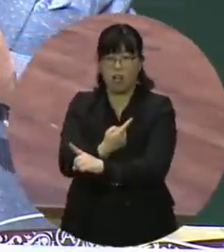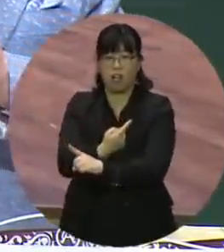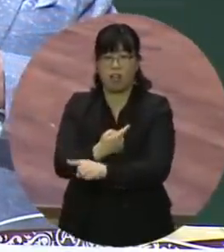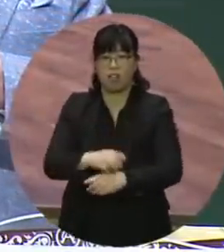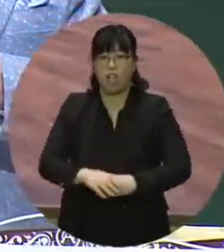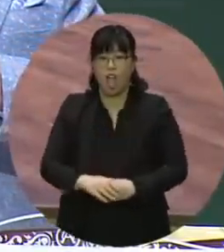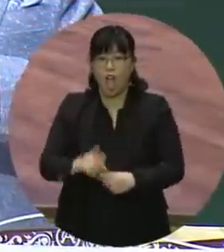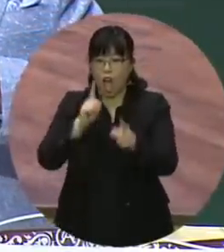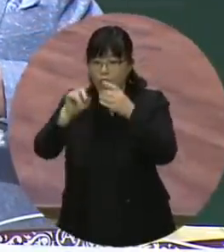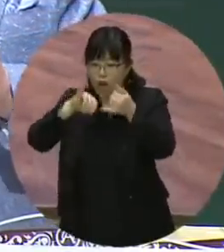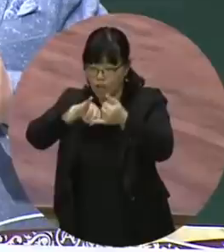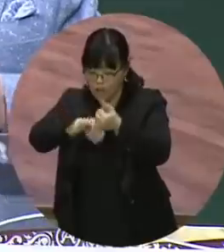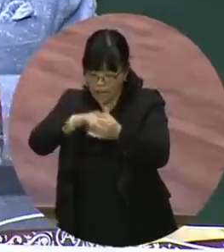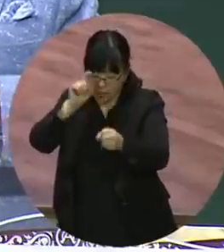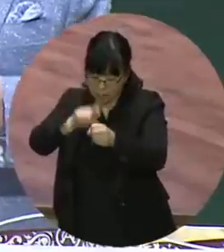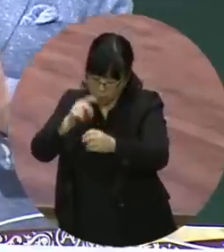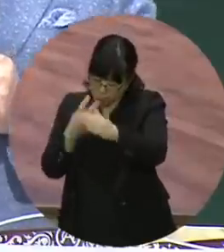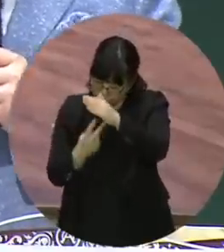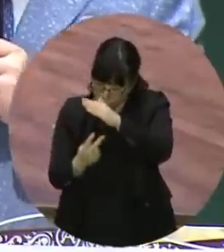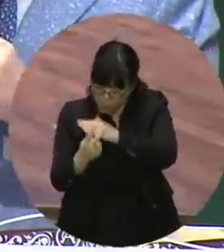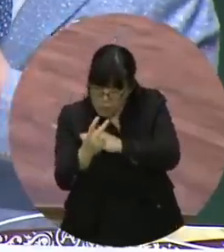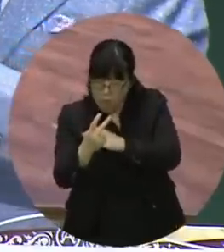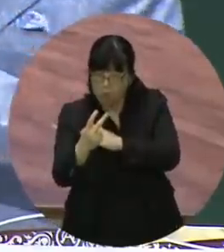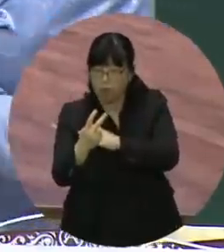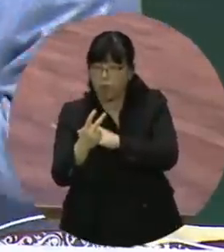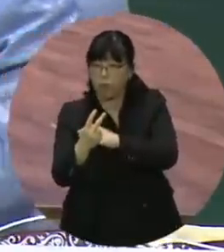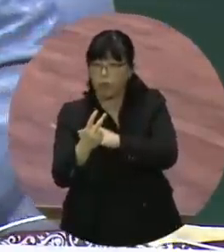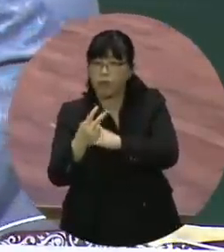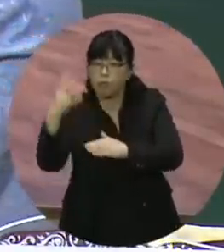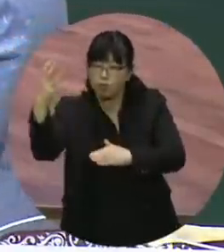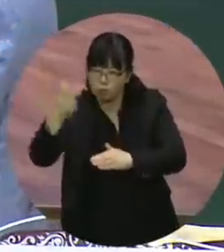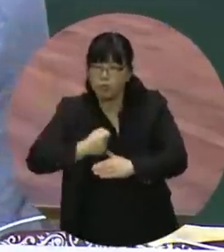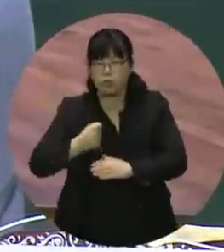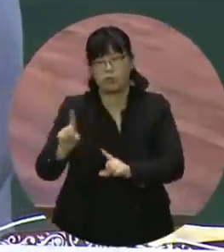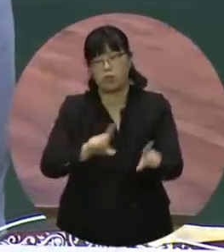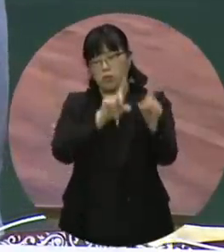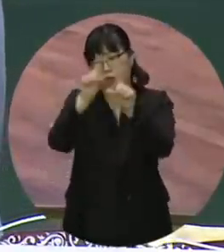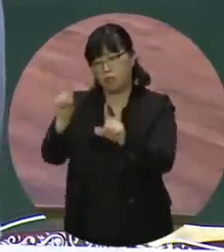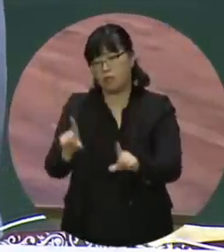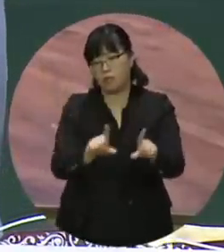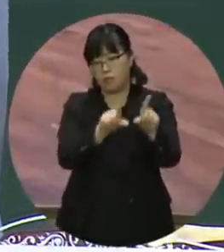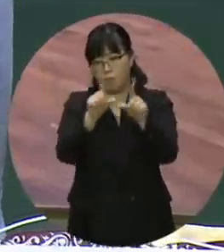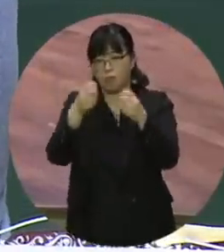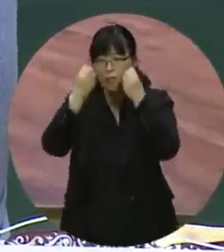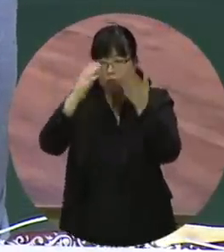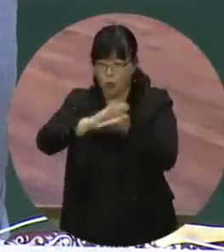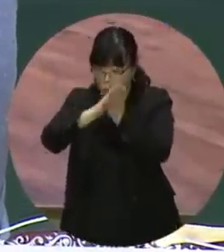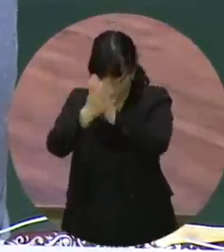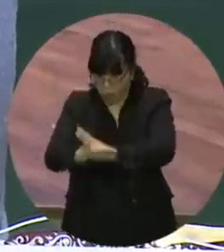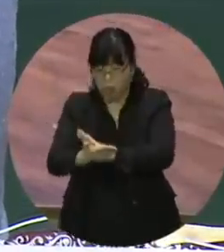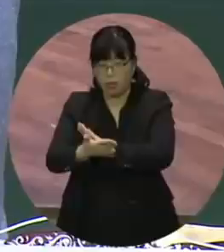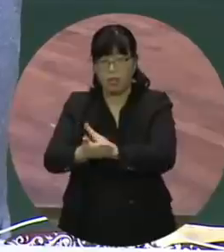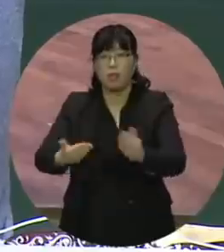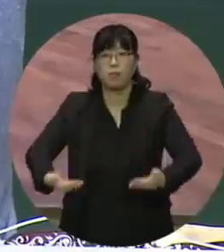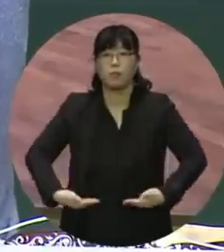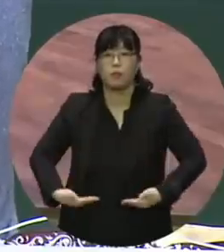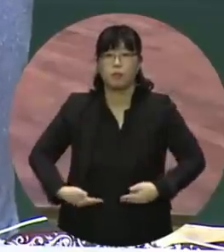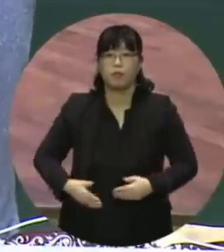비전을 붙잡는 삶. 아멘. 자, 그게 뭡니까?